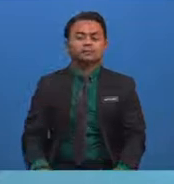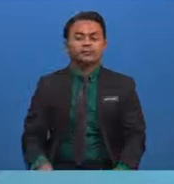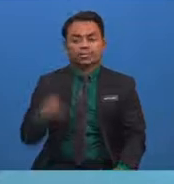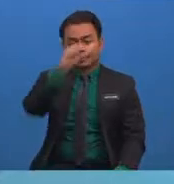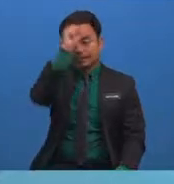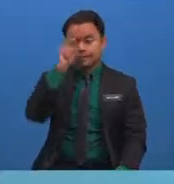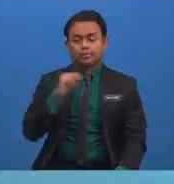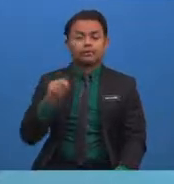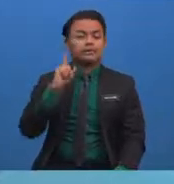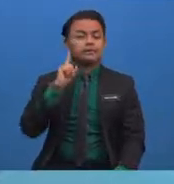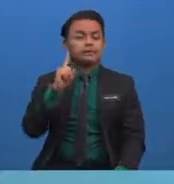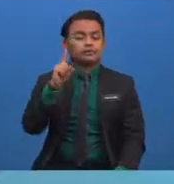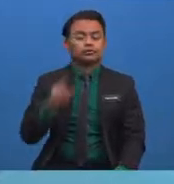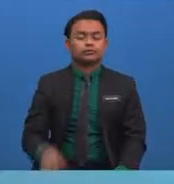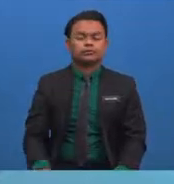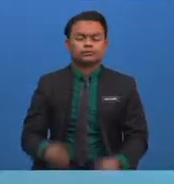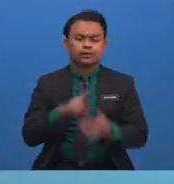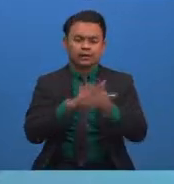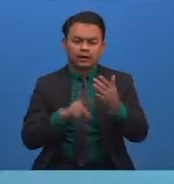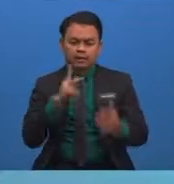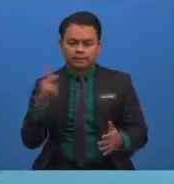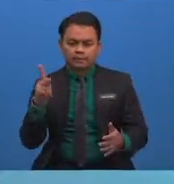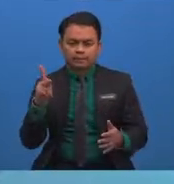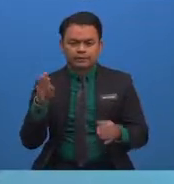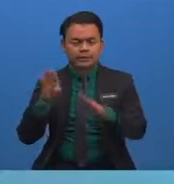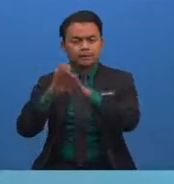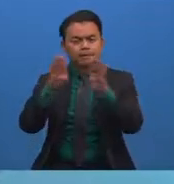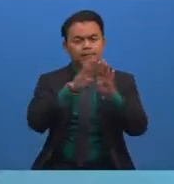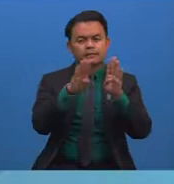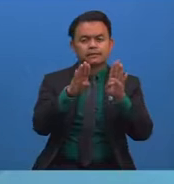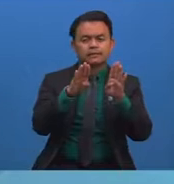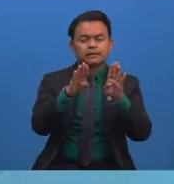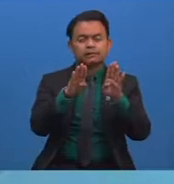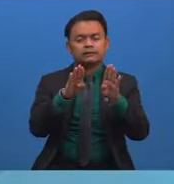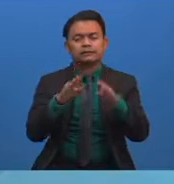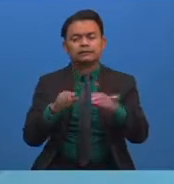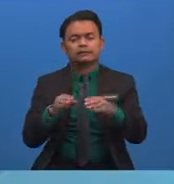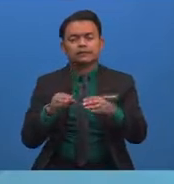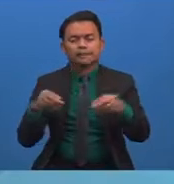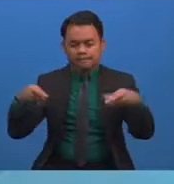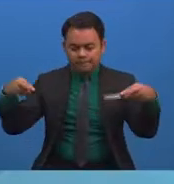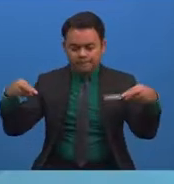Soalan pertama, apakah perbezaan antara teknik merebus dan mencelur?